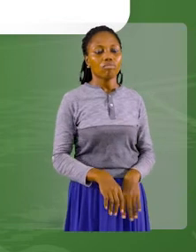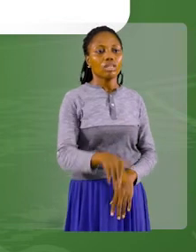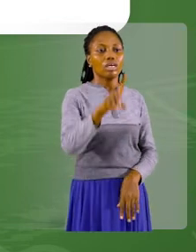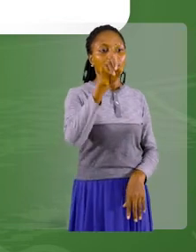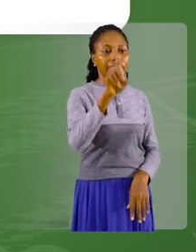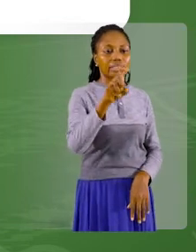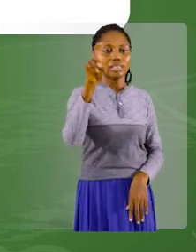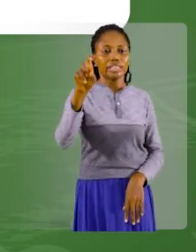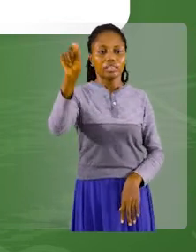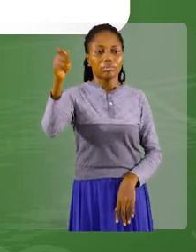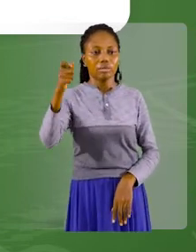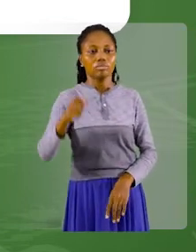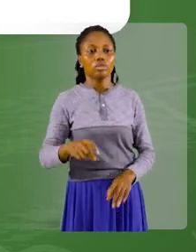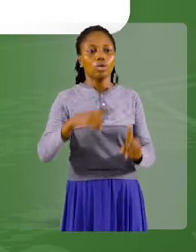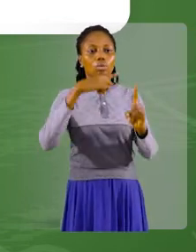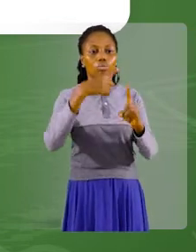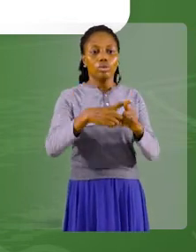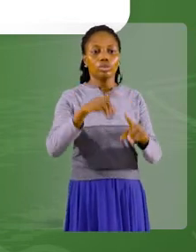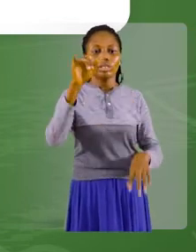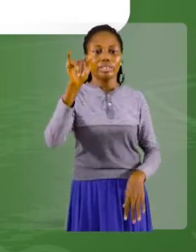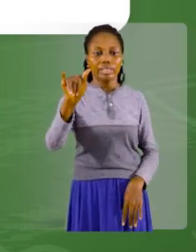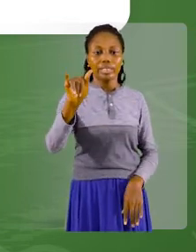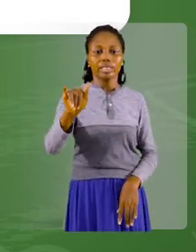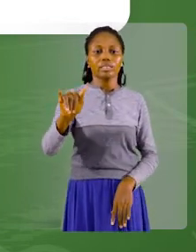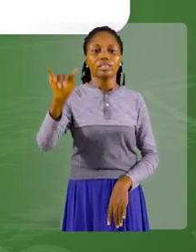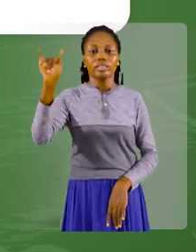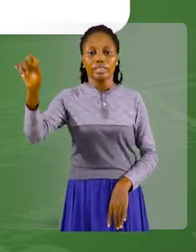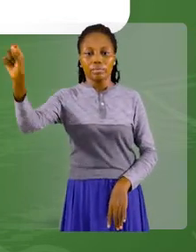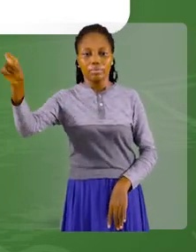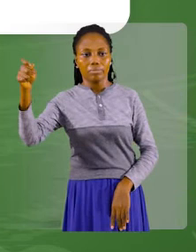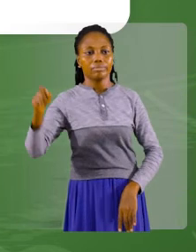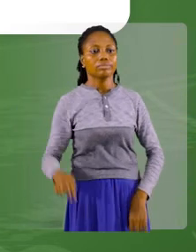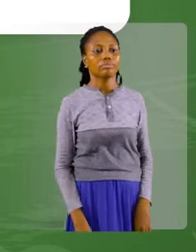X' plus Y, Y'.